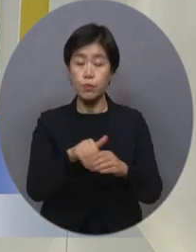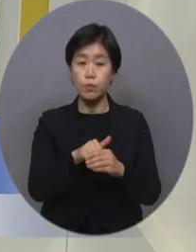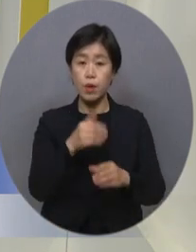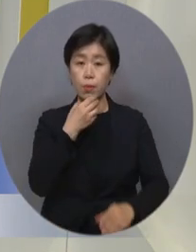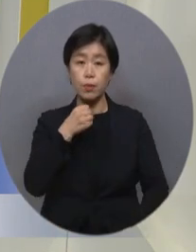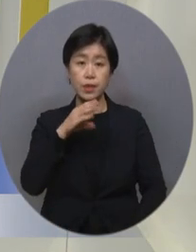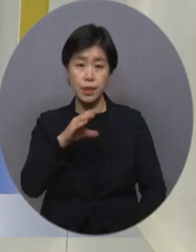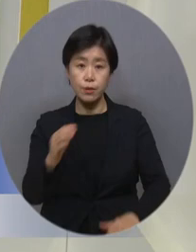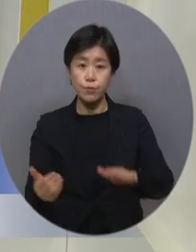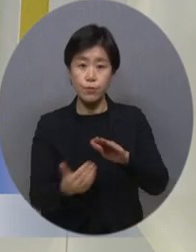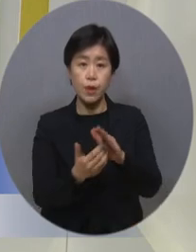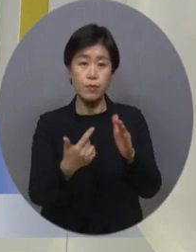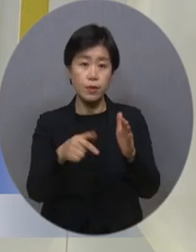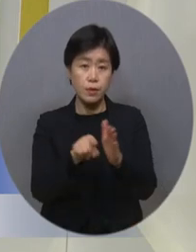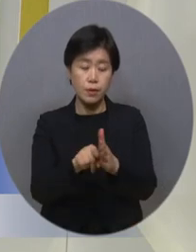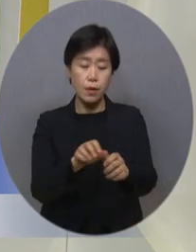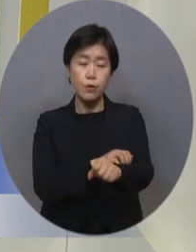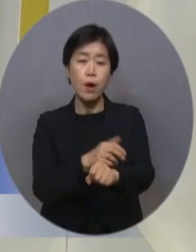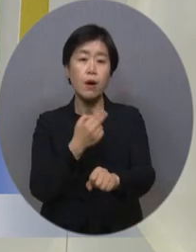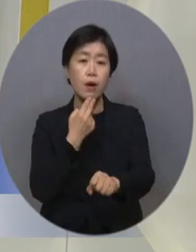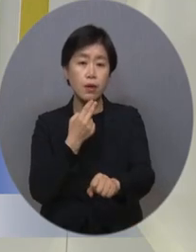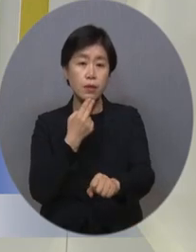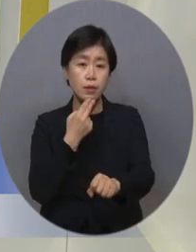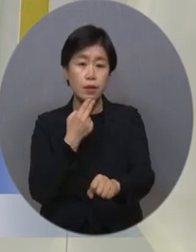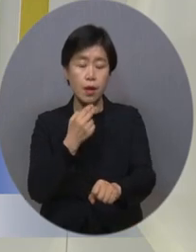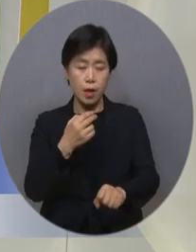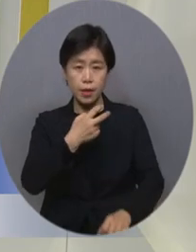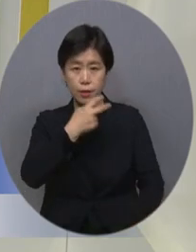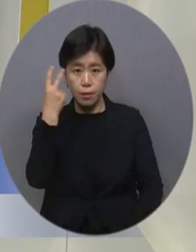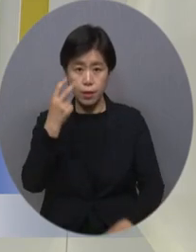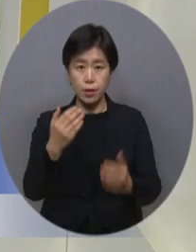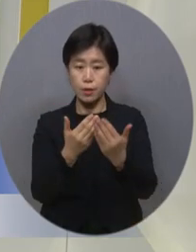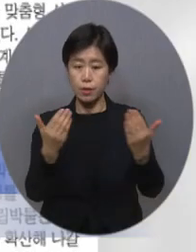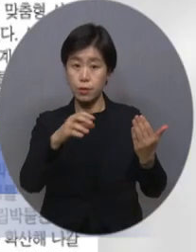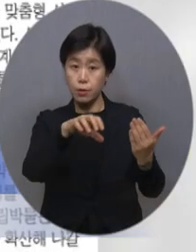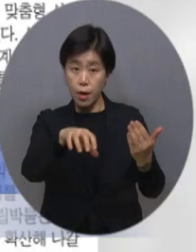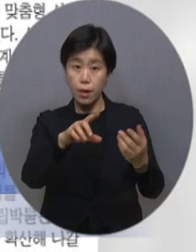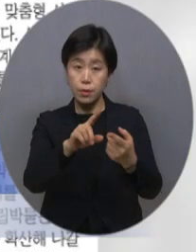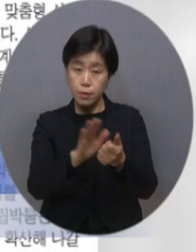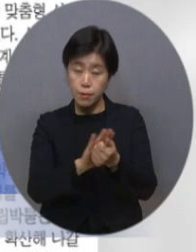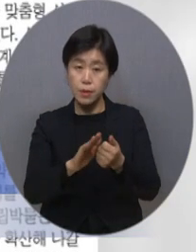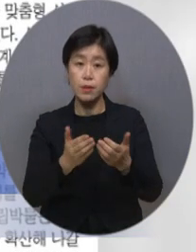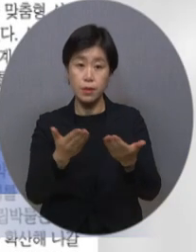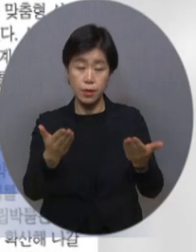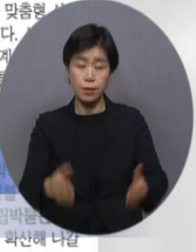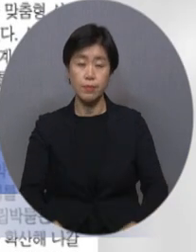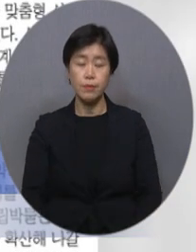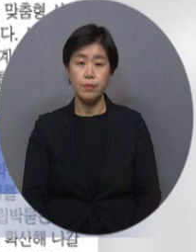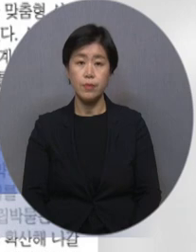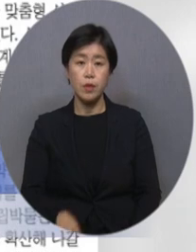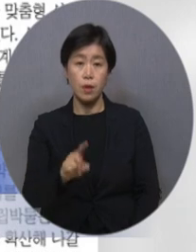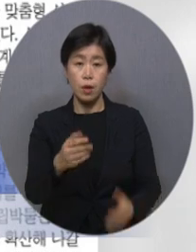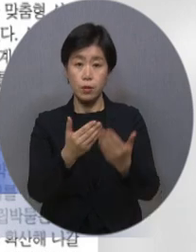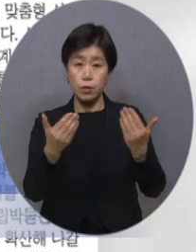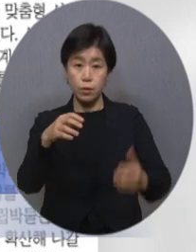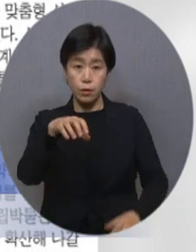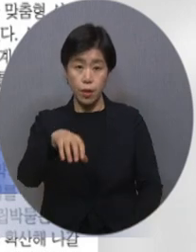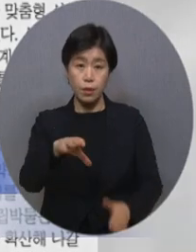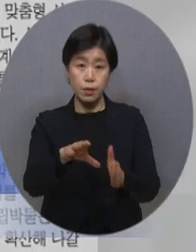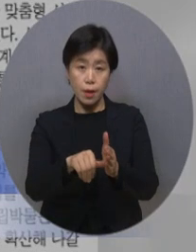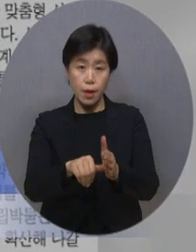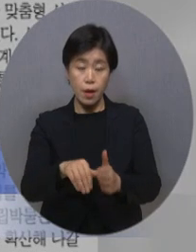위해 추진해온 이용장벽 없는 스마트 전시관 서비스를 선보입니다 우선 스마트 전시관에서는